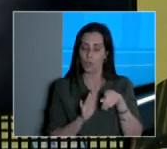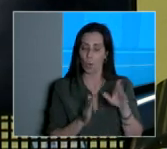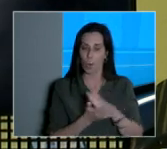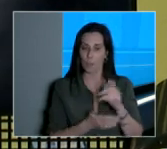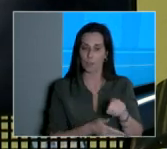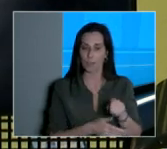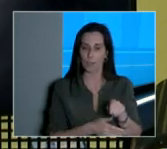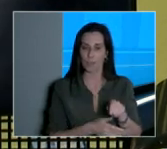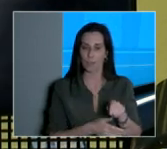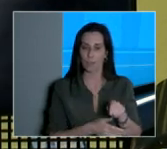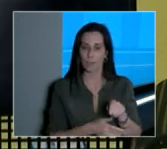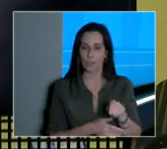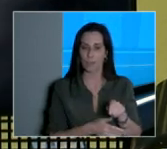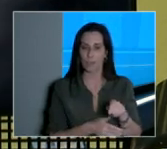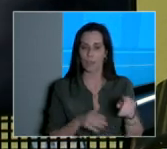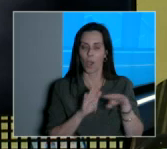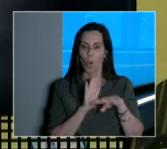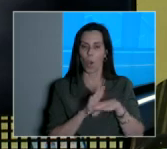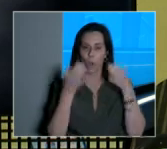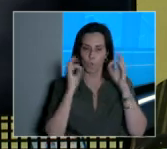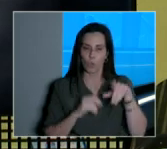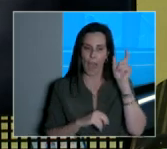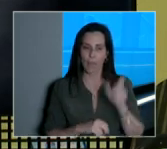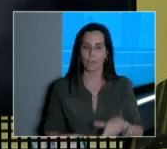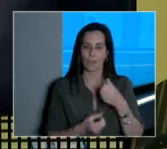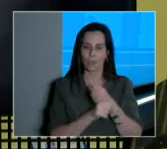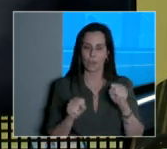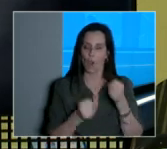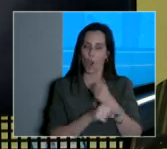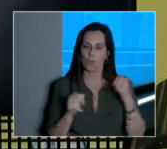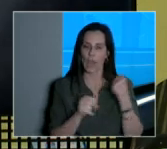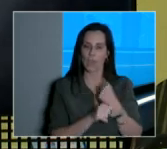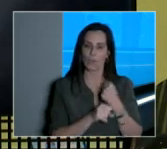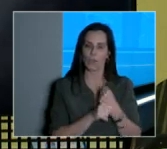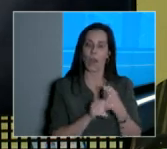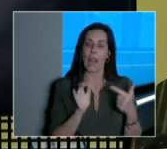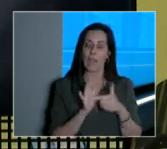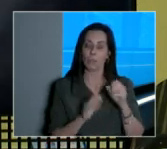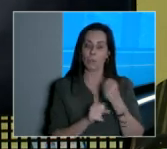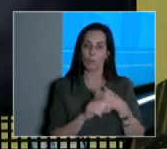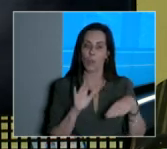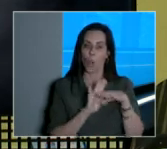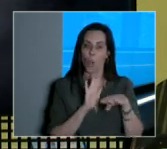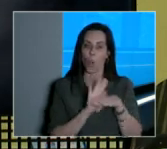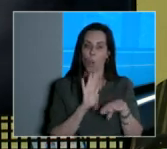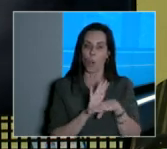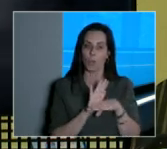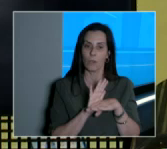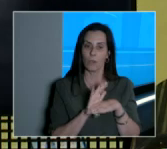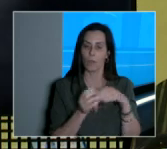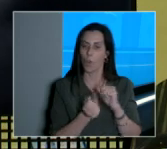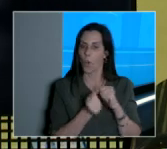הוחלט בכנסת, בין היתר, זה חוק כבוד האדם וחירותו, חופש העיסוק. ולכן, אם את מחוקקת איזשהו חוק,